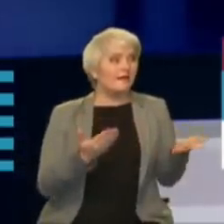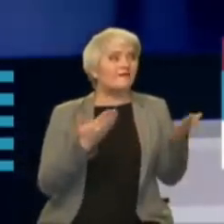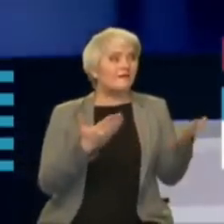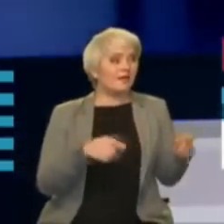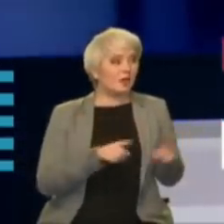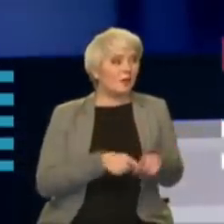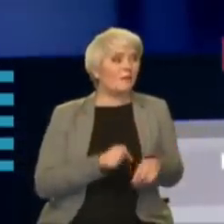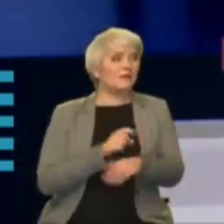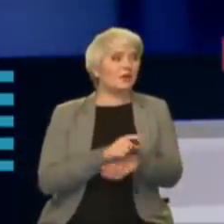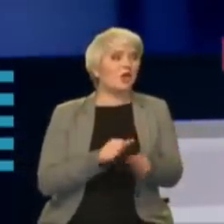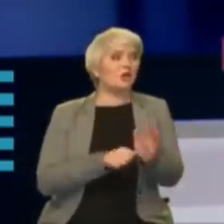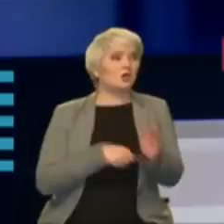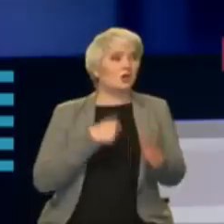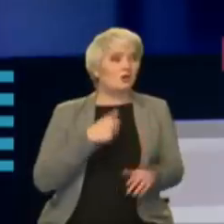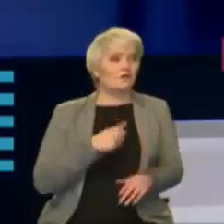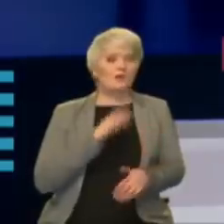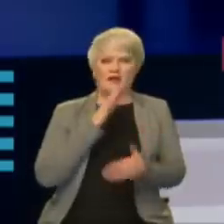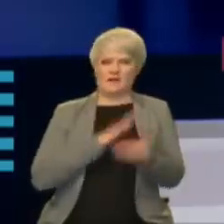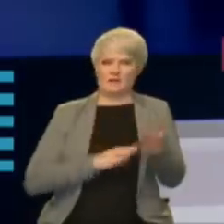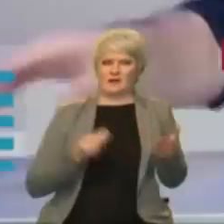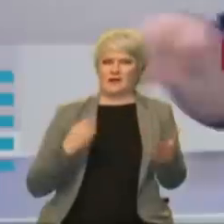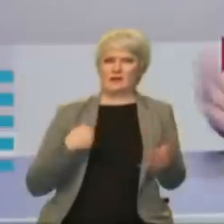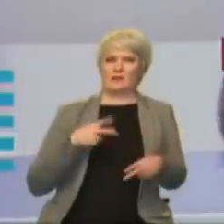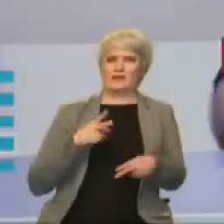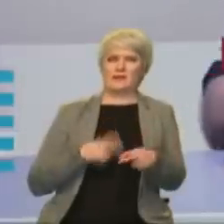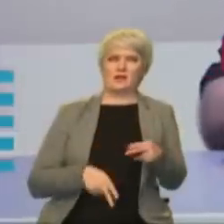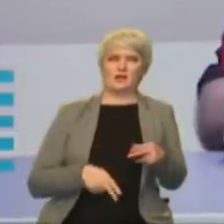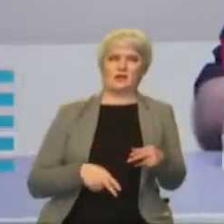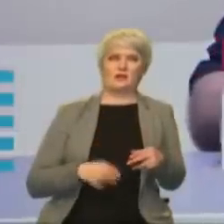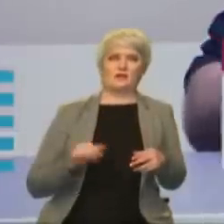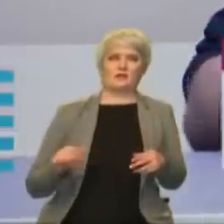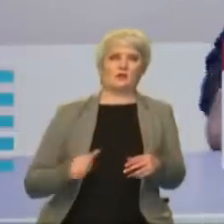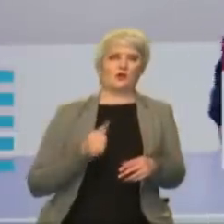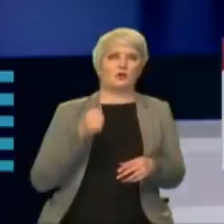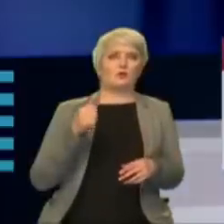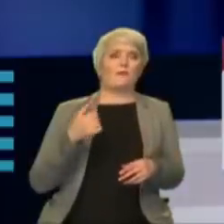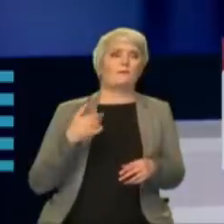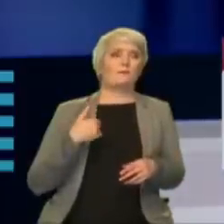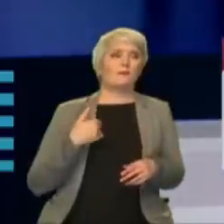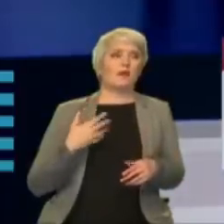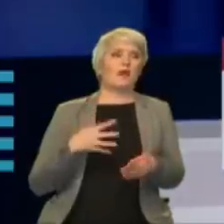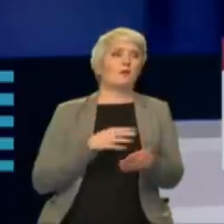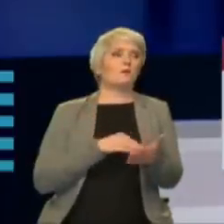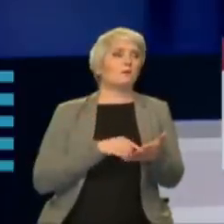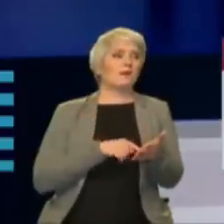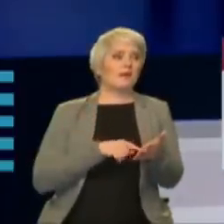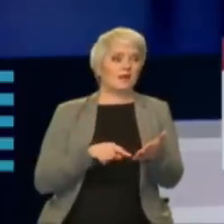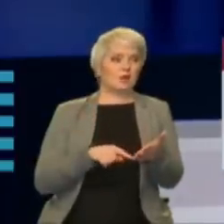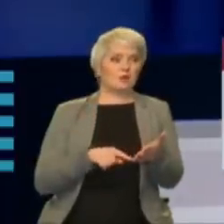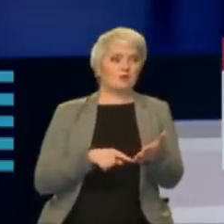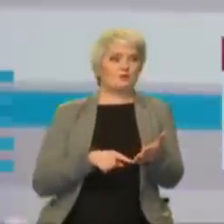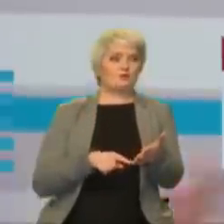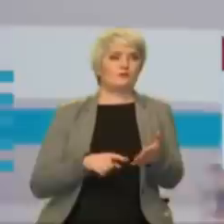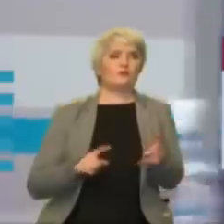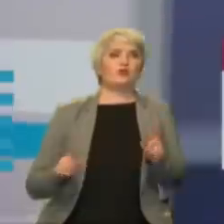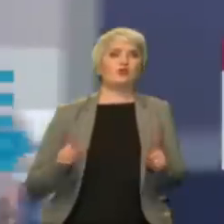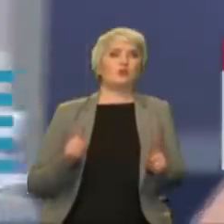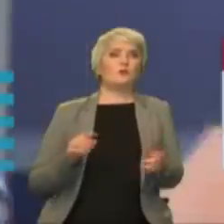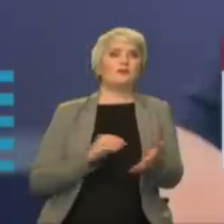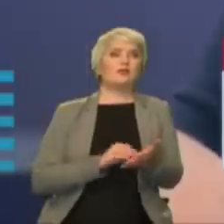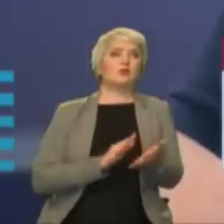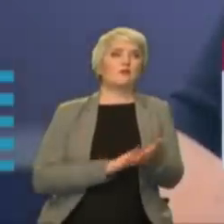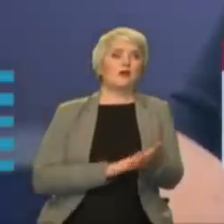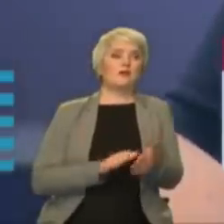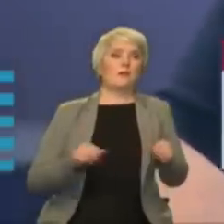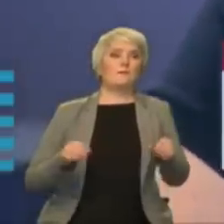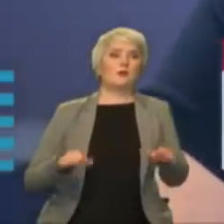в тому, щоб знімати. Вибачте, дайте мені закінчити, будь ласка, спочатку. Я ще раз підкреслюю, для того, щоб зареєструвати